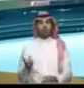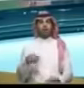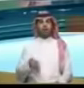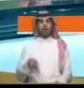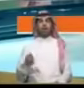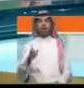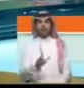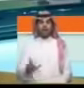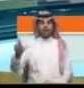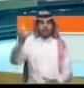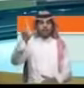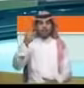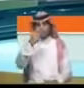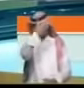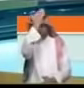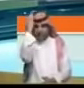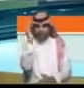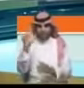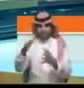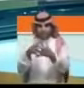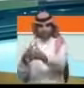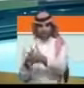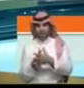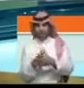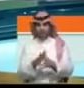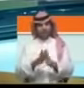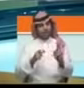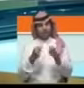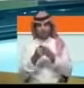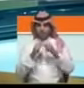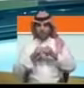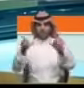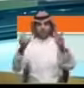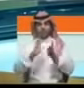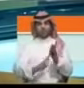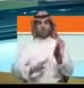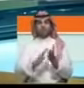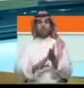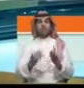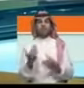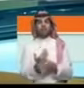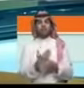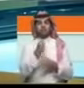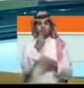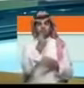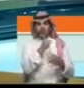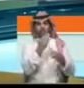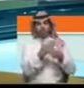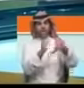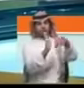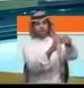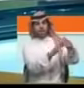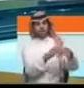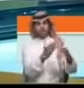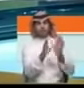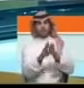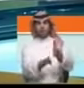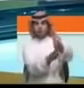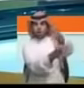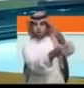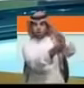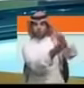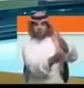تعهد الرئيس الأمريكي دونالد ترامب بعدم إعلان حالة الطوارئ حاليا كوسيلة لإرغام الكونغرس على تمويل الجدار